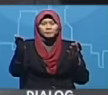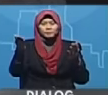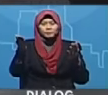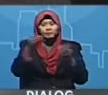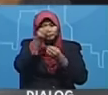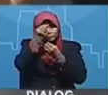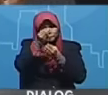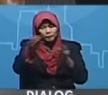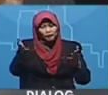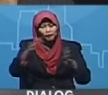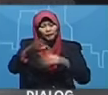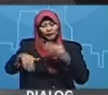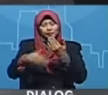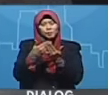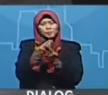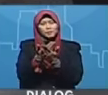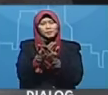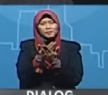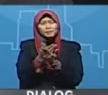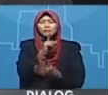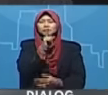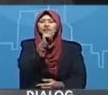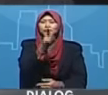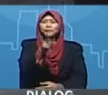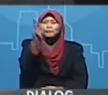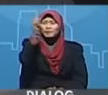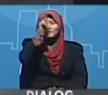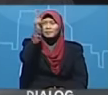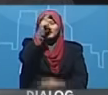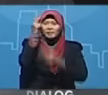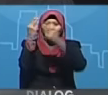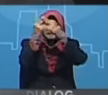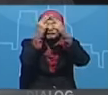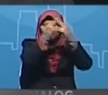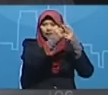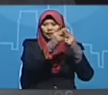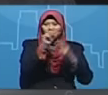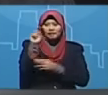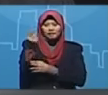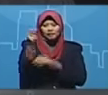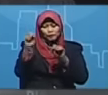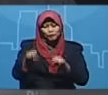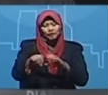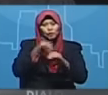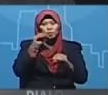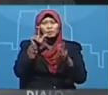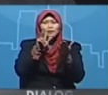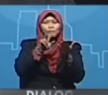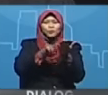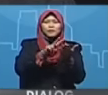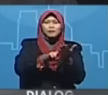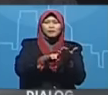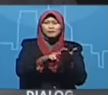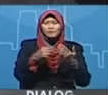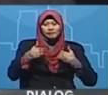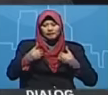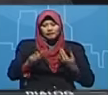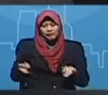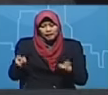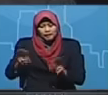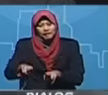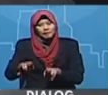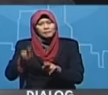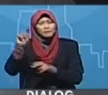penonton semua, masyarakat kita. Sebenarnya kerajaan Arab Saudi hanya mengeluarkan visa untuk syarikat-syarikat yang ada perjanjian dengan muasasah